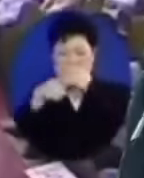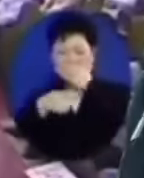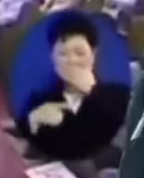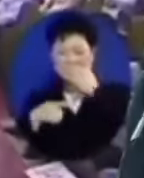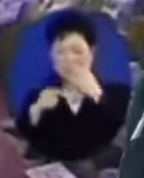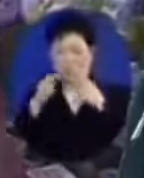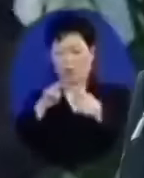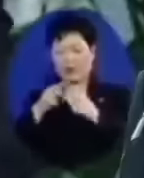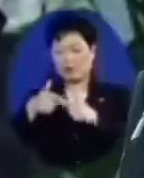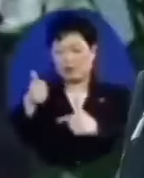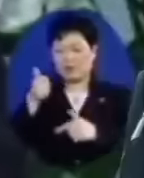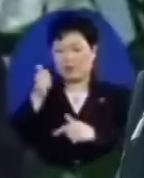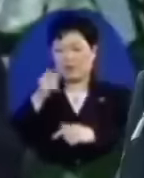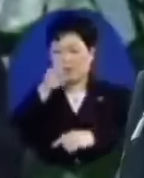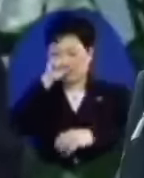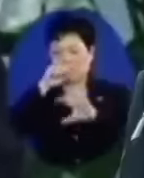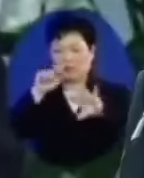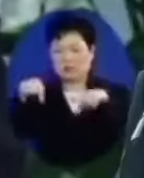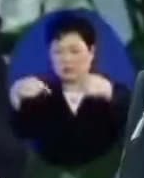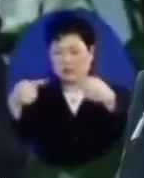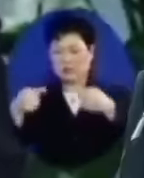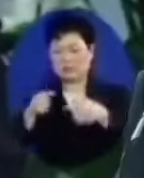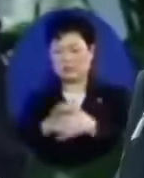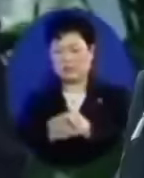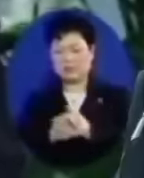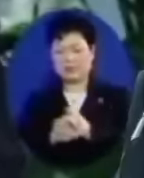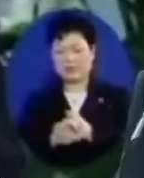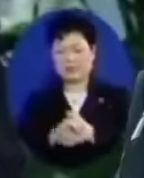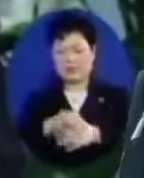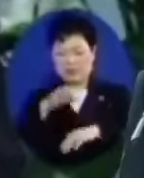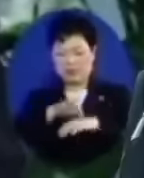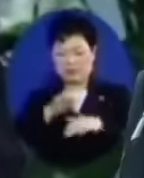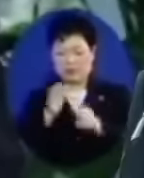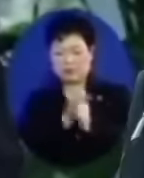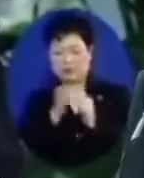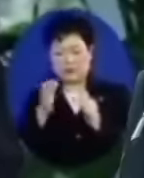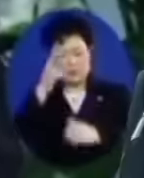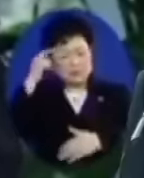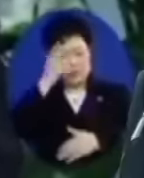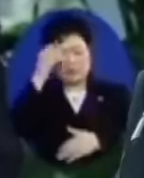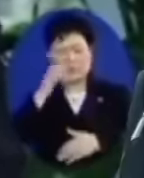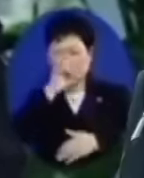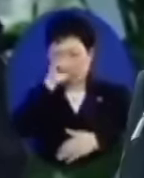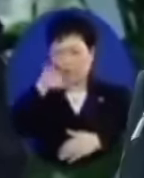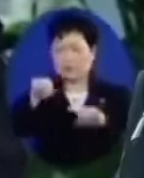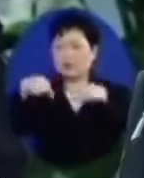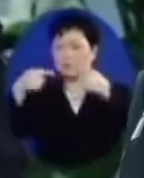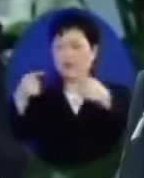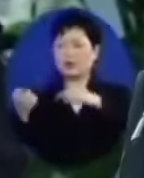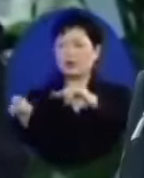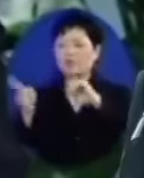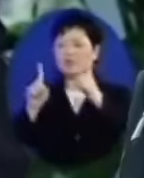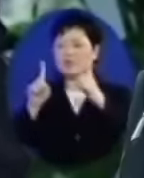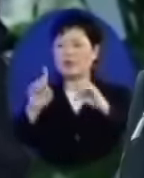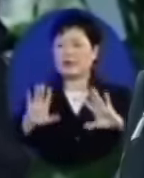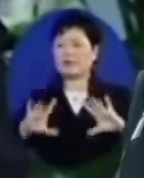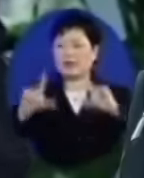육체를 벗어버린 영혼은 낙원에 들어가서 기다리는 것입니다. 부활의 날까지 낙원에서